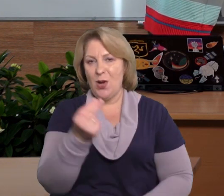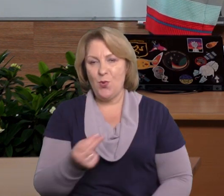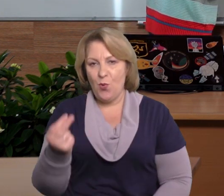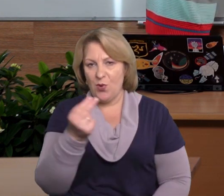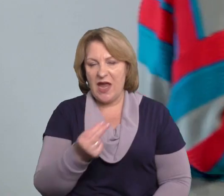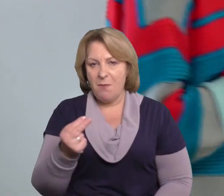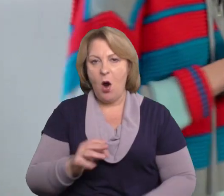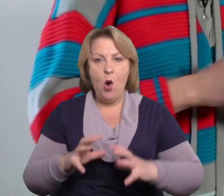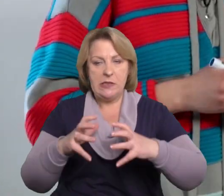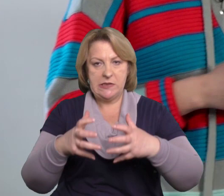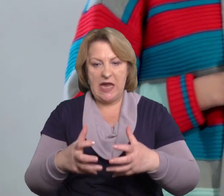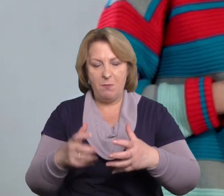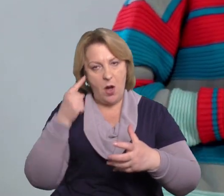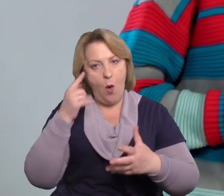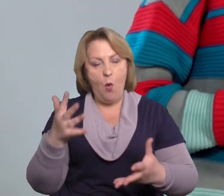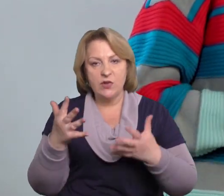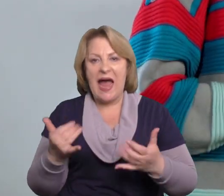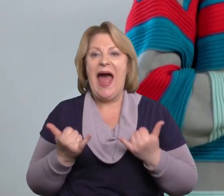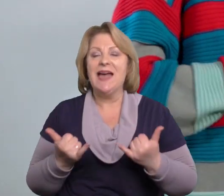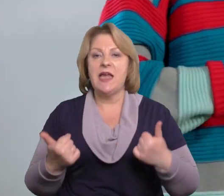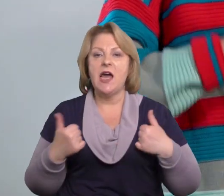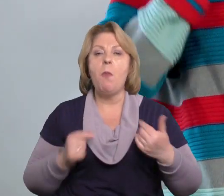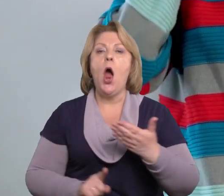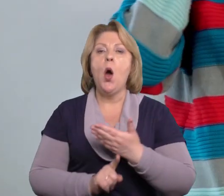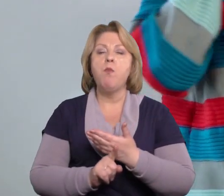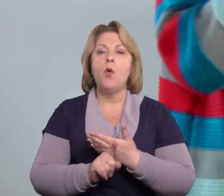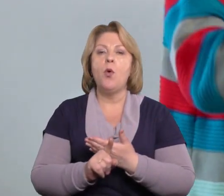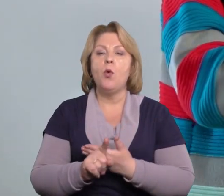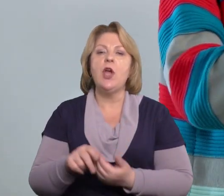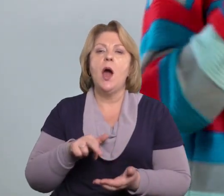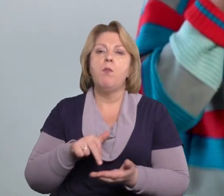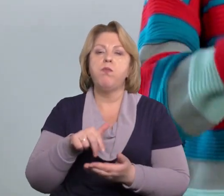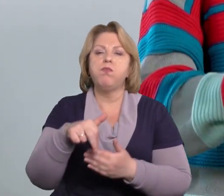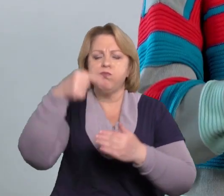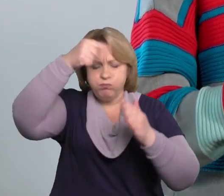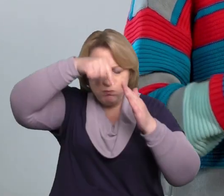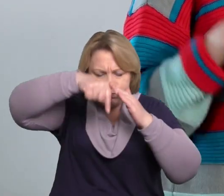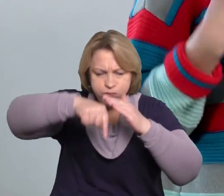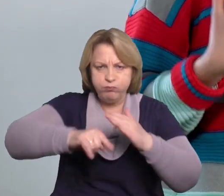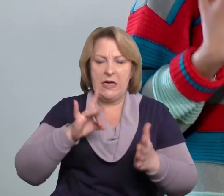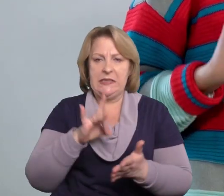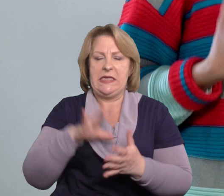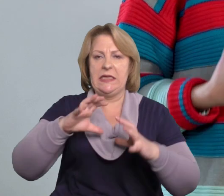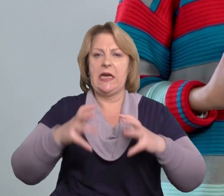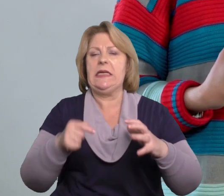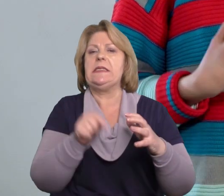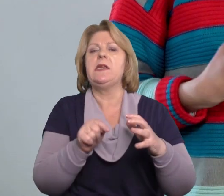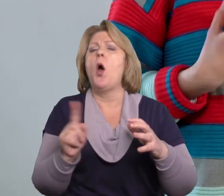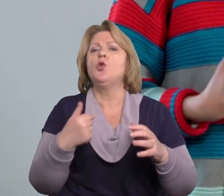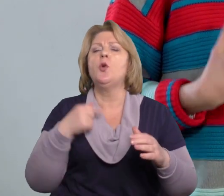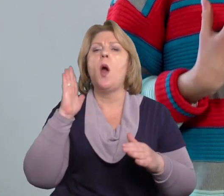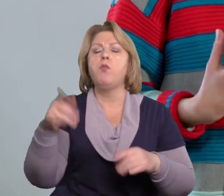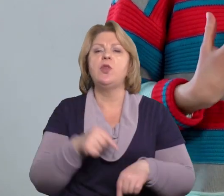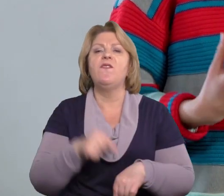Землю, так, та уявімо, що зараз ми починаємо подорож до центру Землі, в її глибини, що ми будемо відчувати